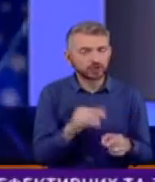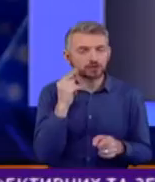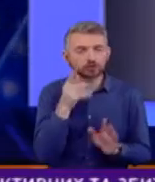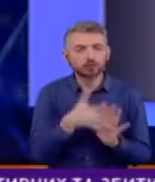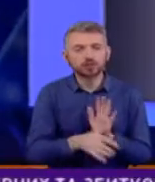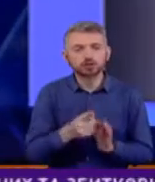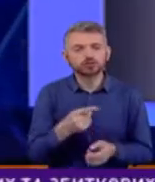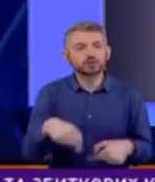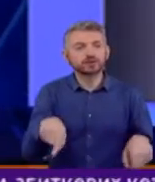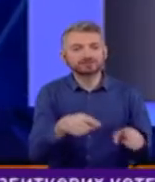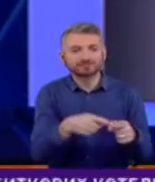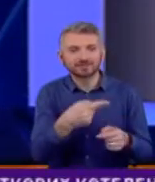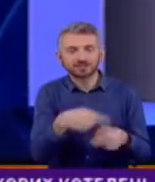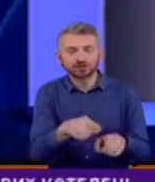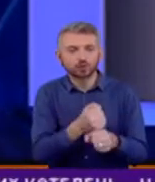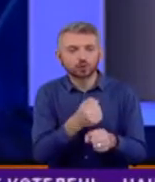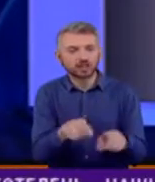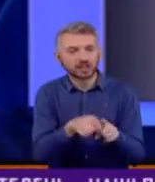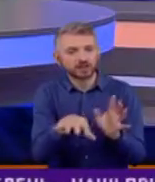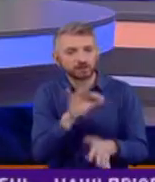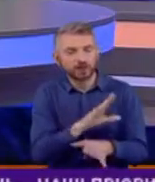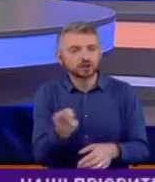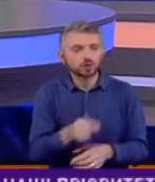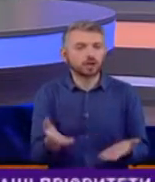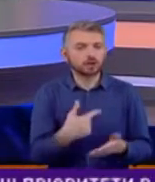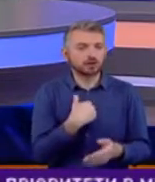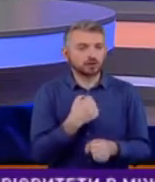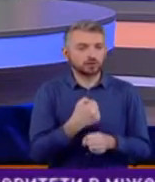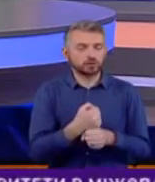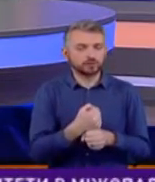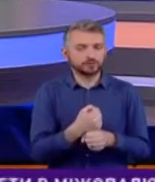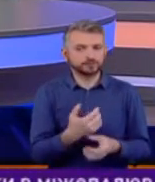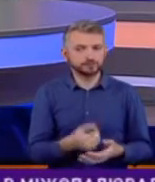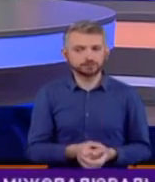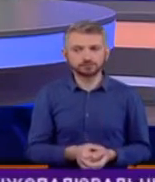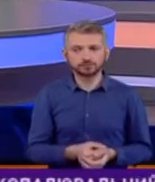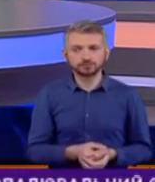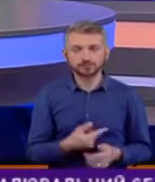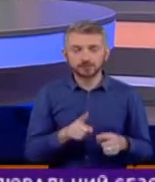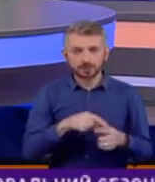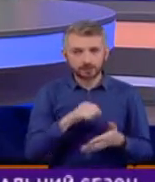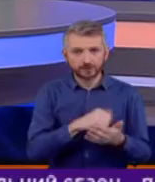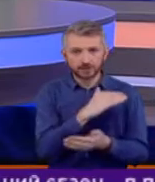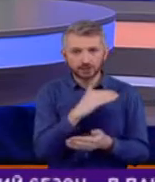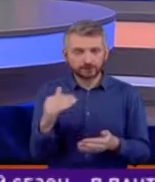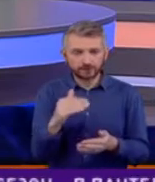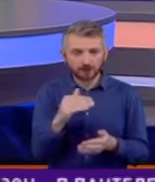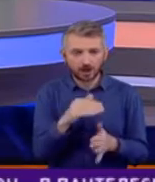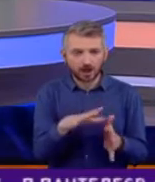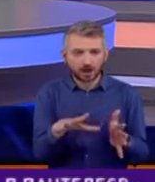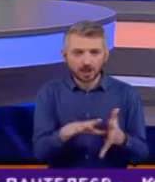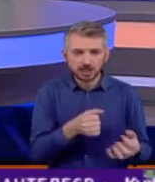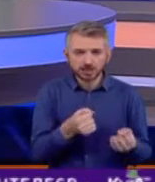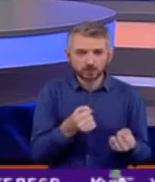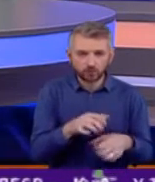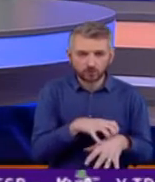зрозуміти, чому інші зробили саме такий вибір, а не той, який зробила там пані конкретна людина. Це від рівня електризованості